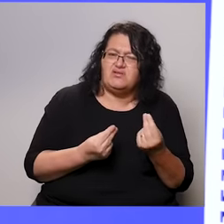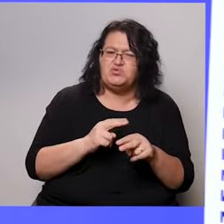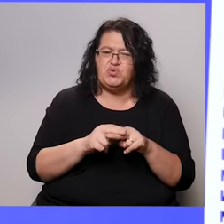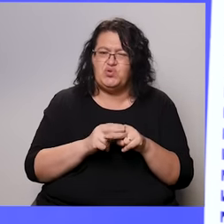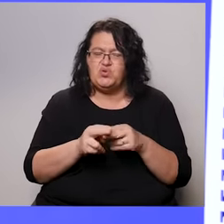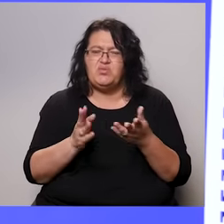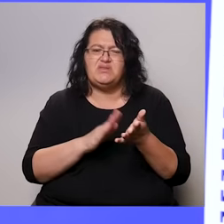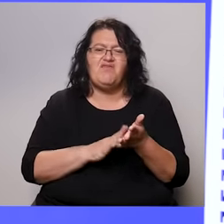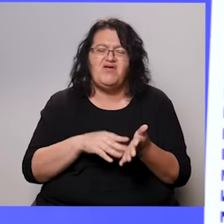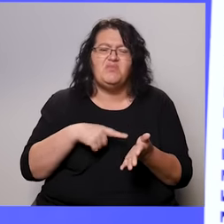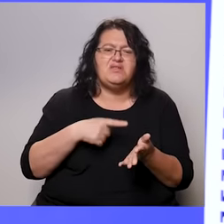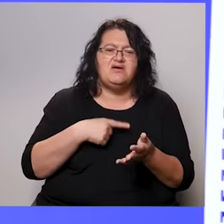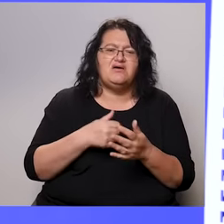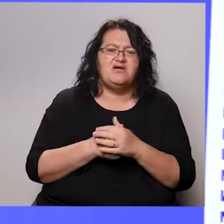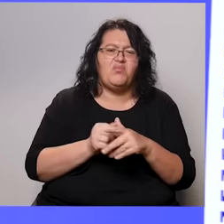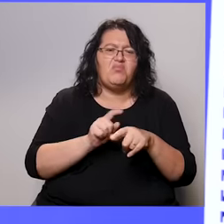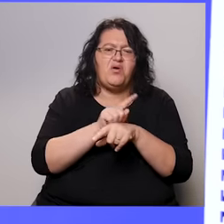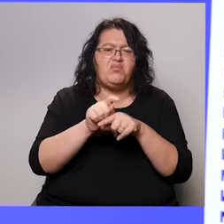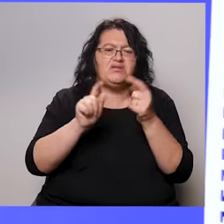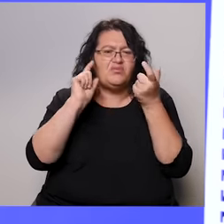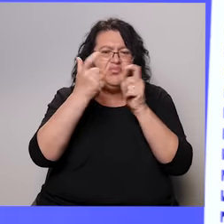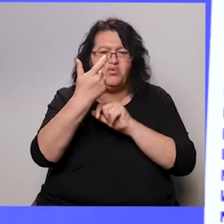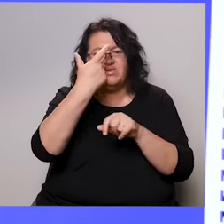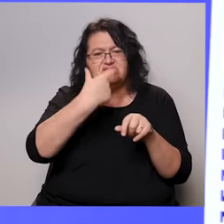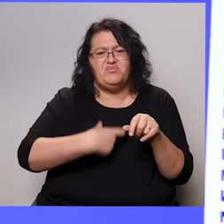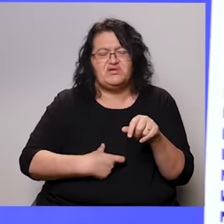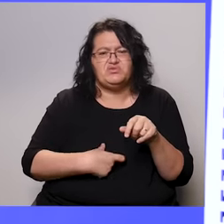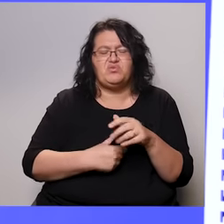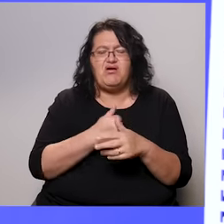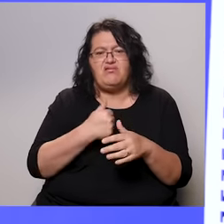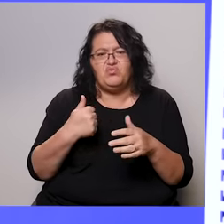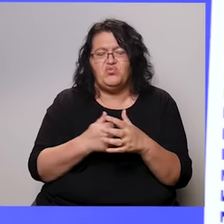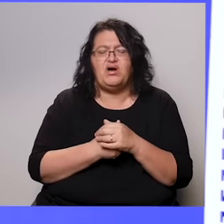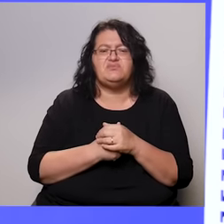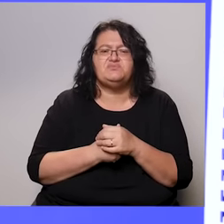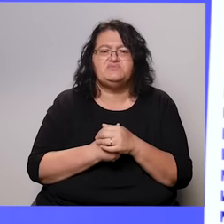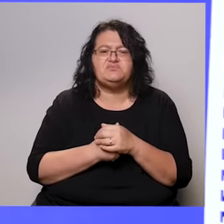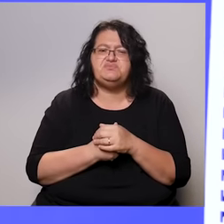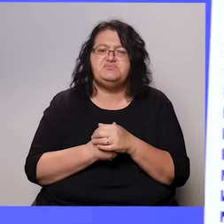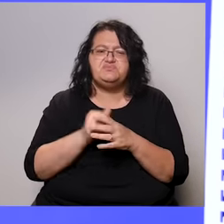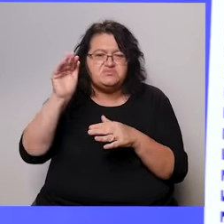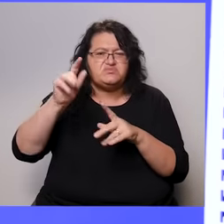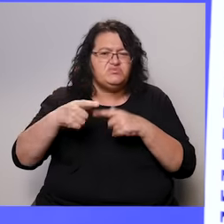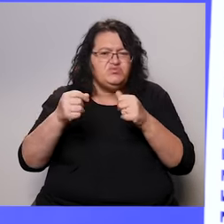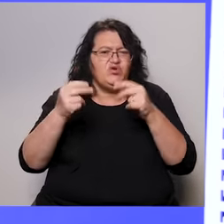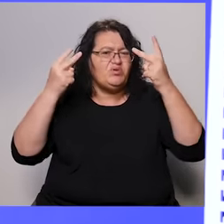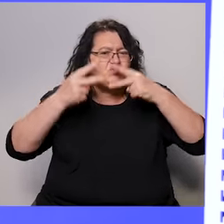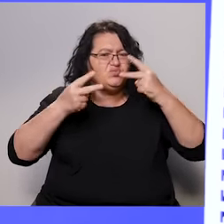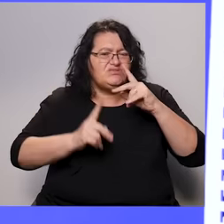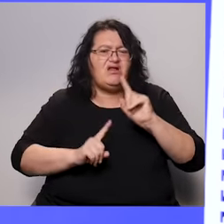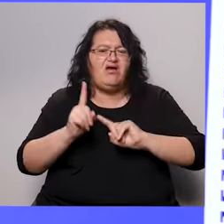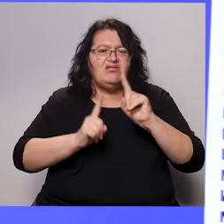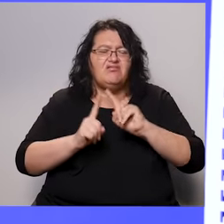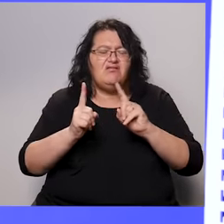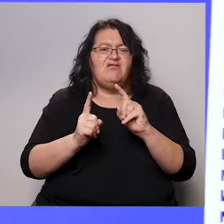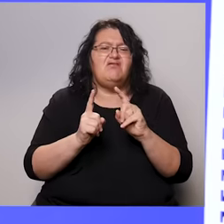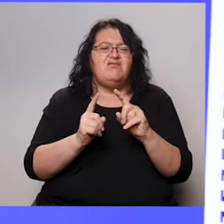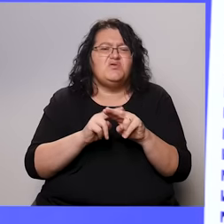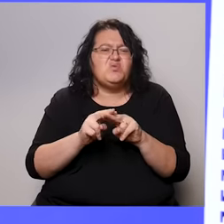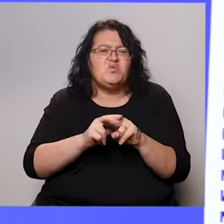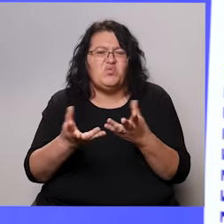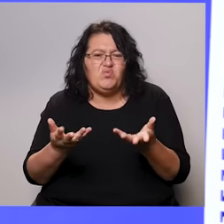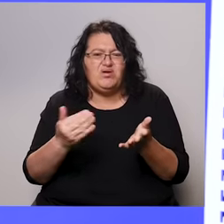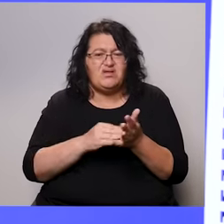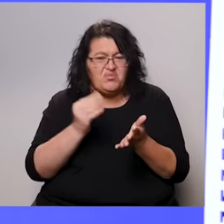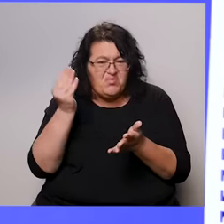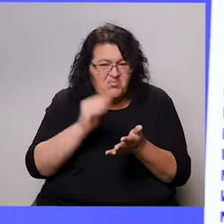De fapt, era un moment al pocăinței mele, nu era altceva. Și am zis, Doamne, da, nu înțeleg, dar chiar trebuie